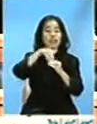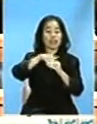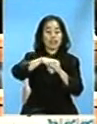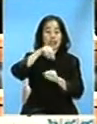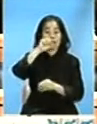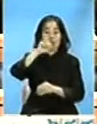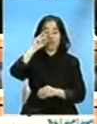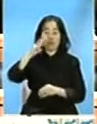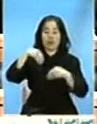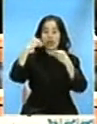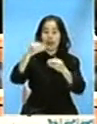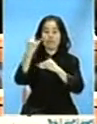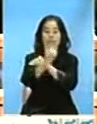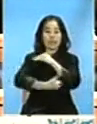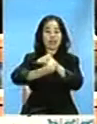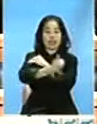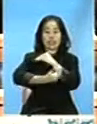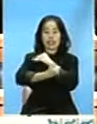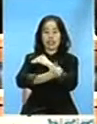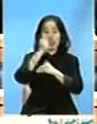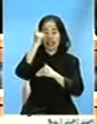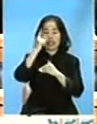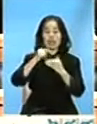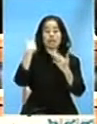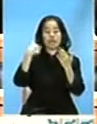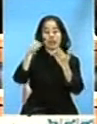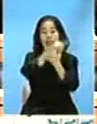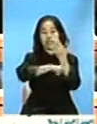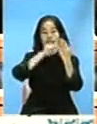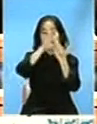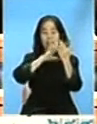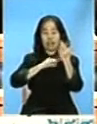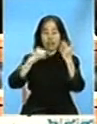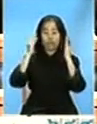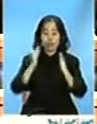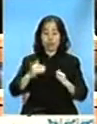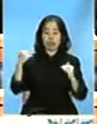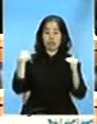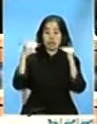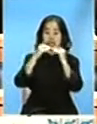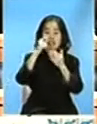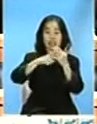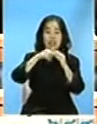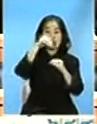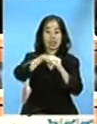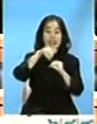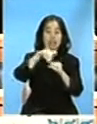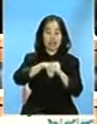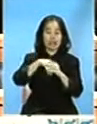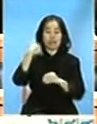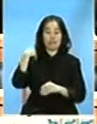าให้ใช้เขตประเทศเป็นเขตเลือกตั้งโดยมีผู้มีสิทธิ์เลือกตั้งสมาชิกวุฒิสภ